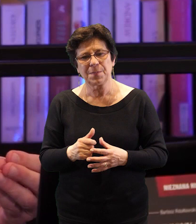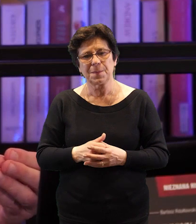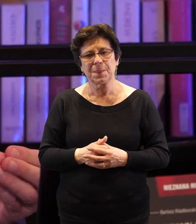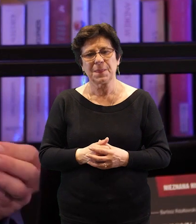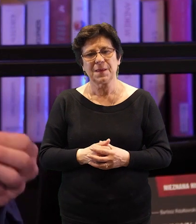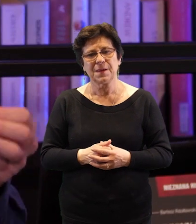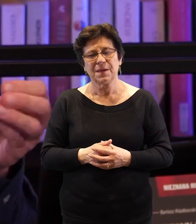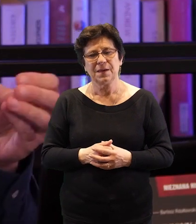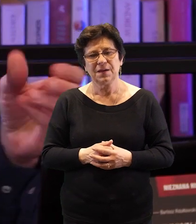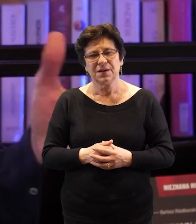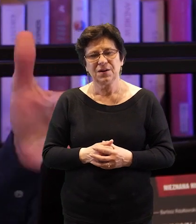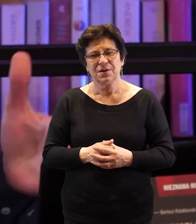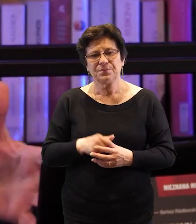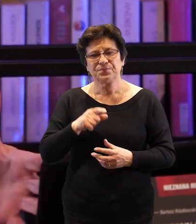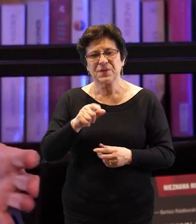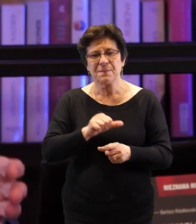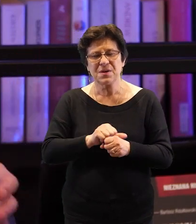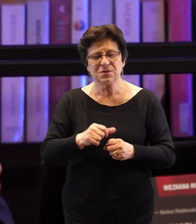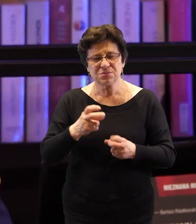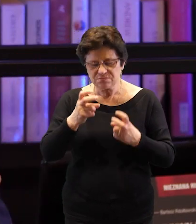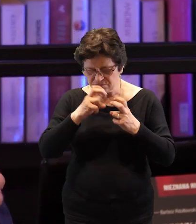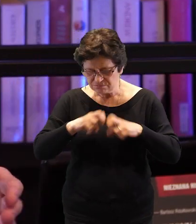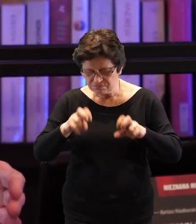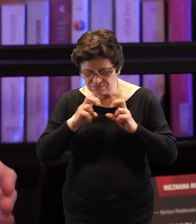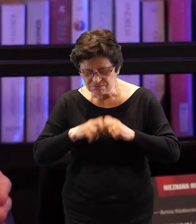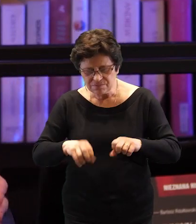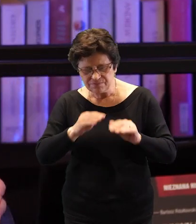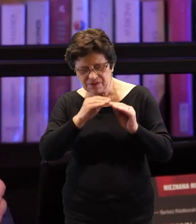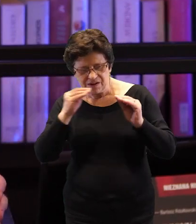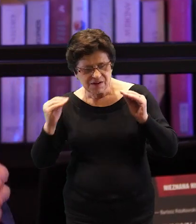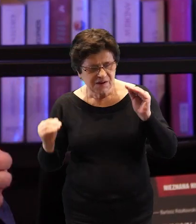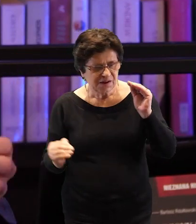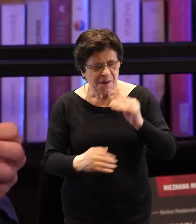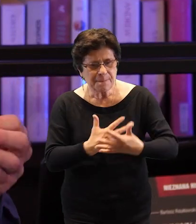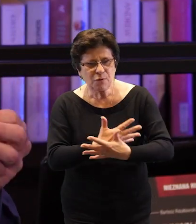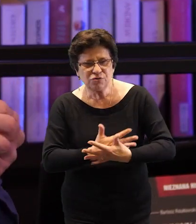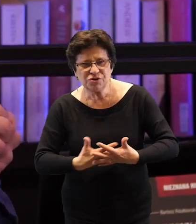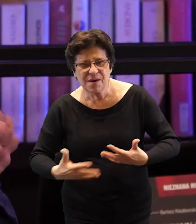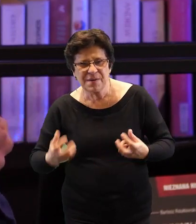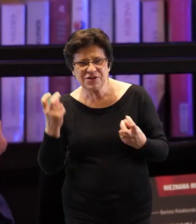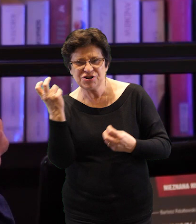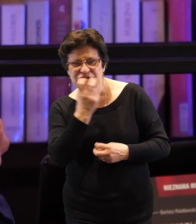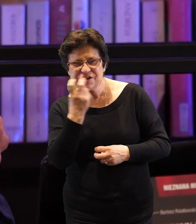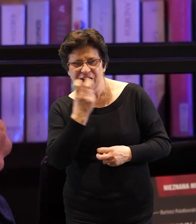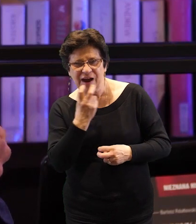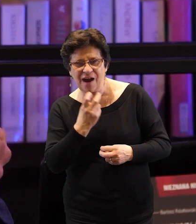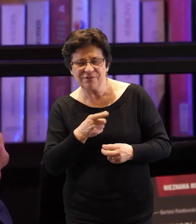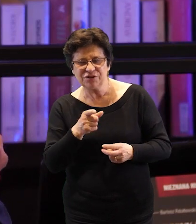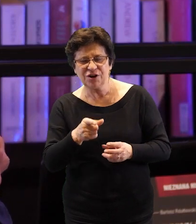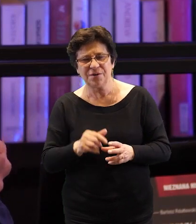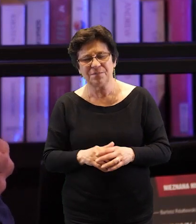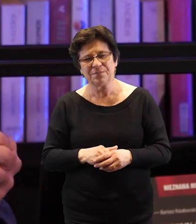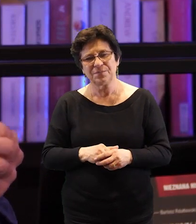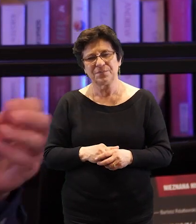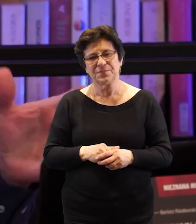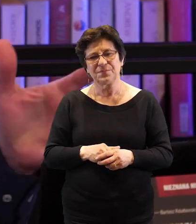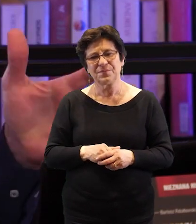o jakichś poszukiwaniach zamaskowanych podziemi, bo to jest chyba w tej historii Rize